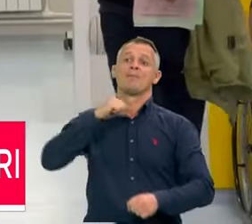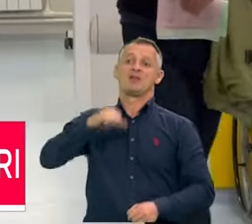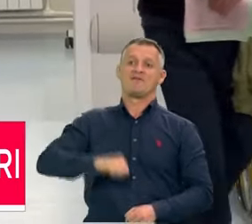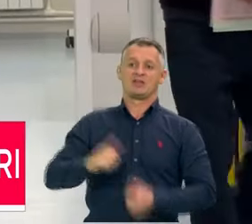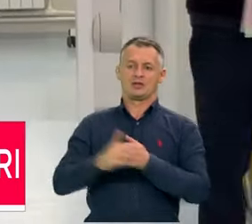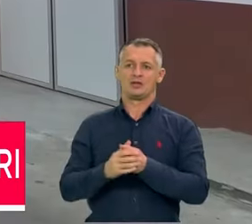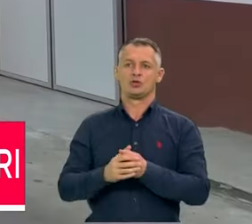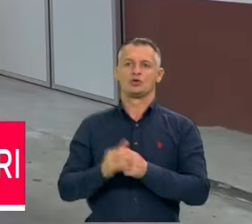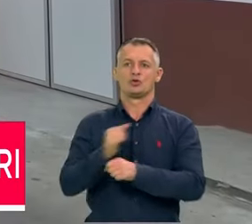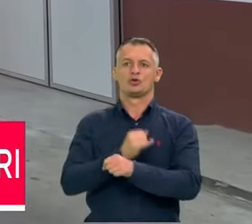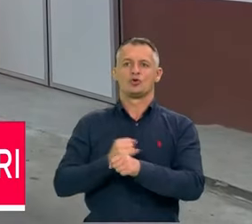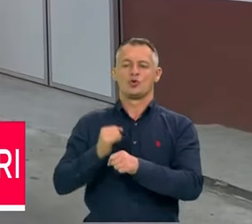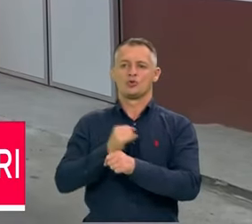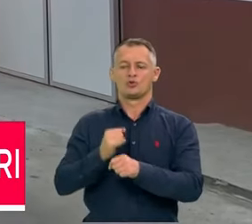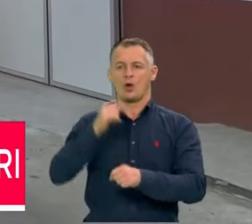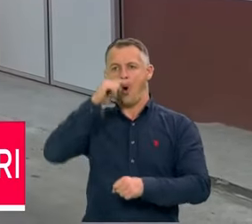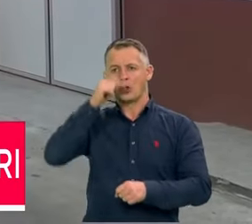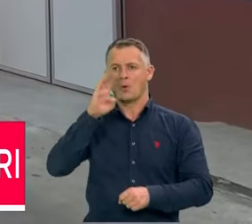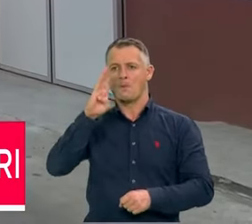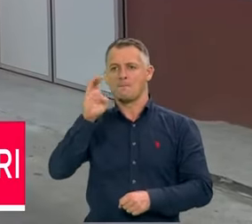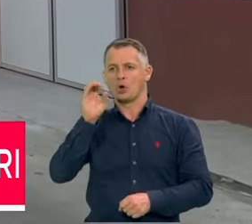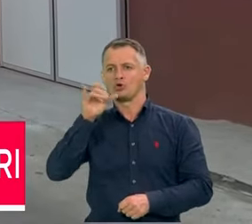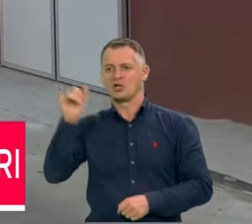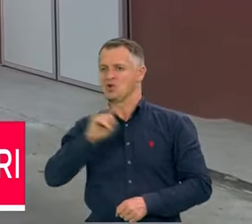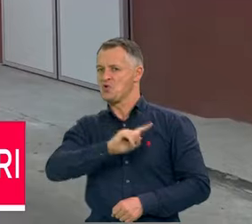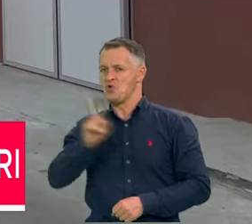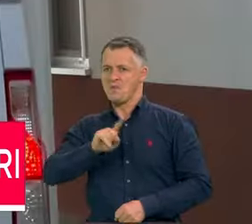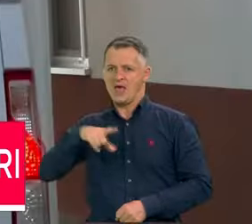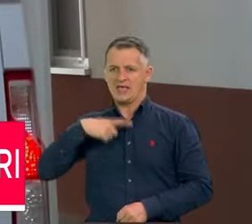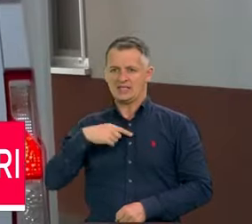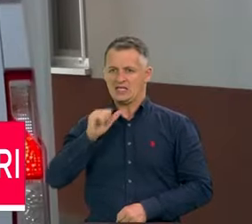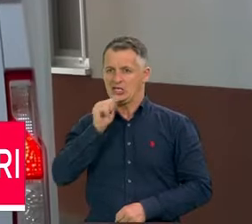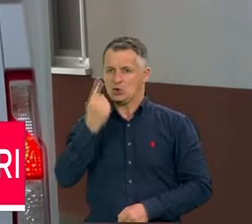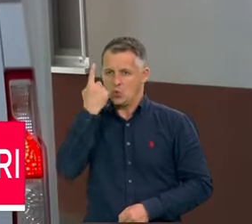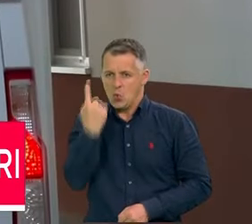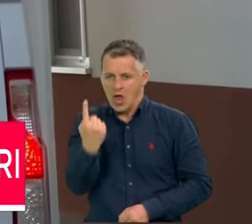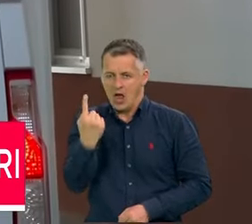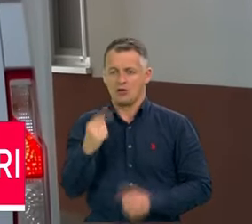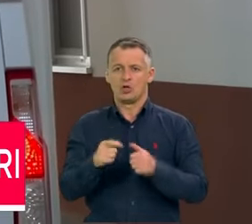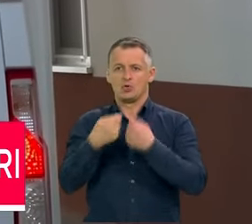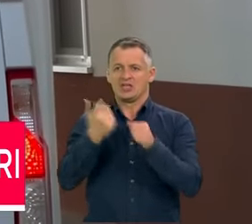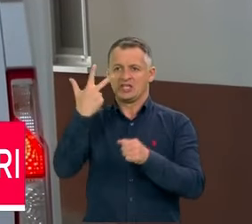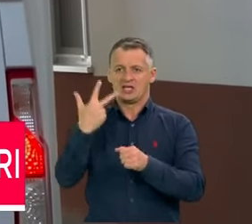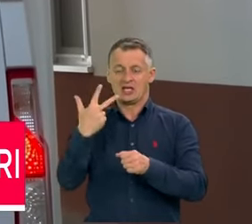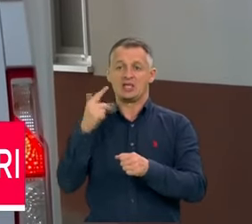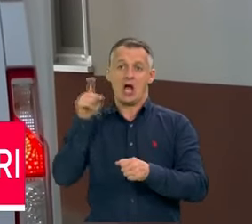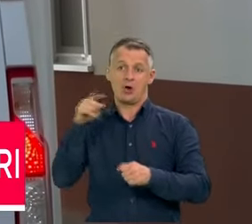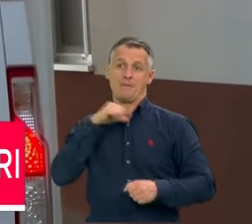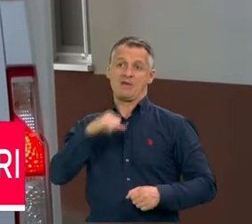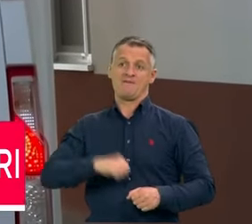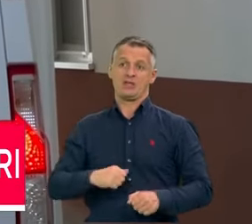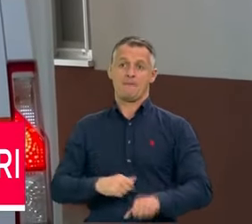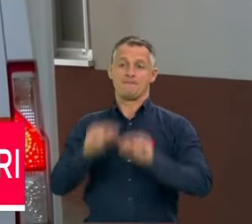Municipiul Botoșani spre exemplu nu mai există nicio astfel de unitate de învățământ a statului toate cele trei sunt private profesorul